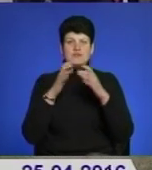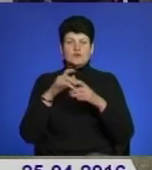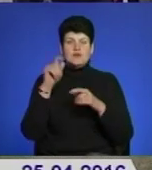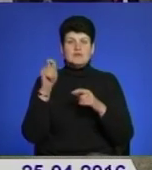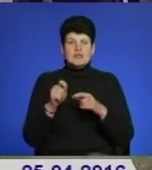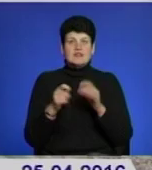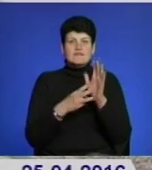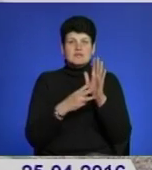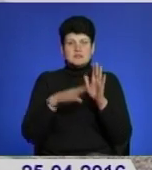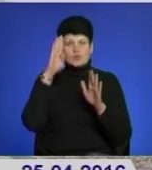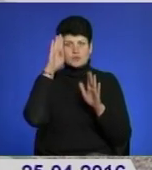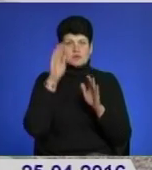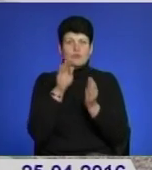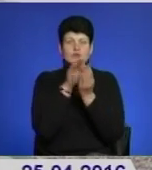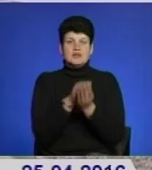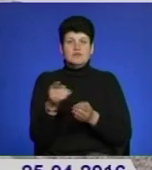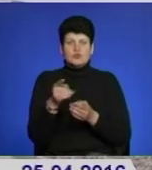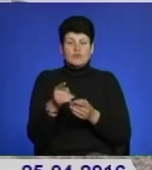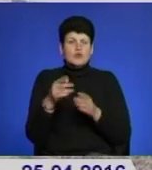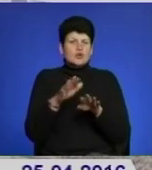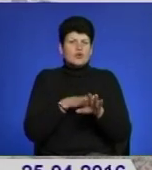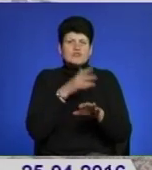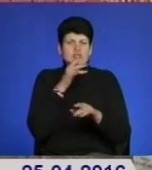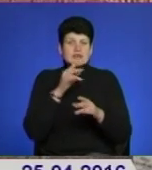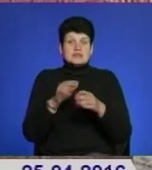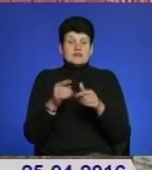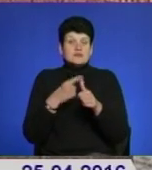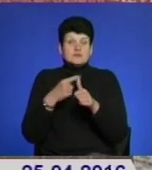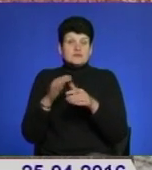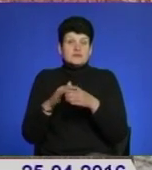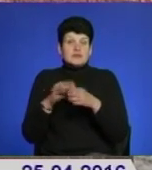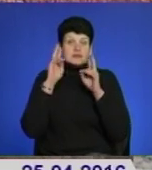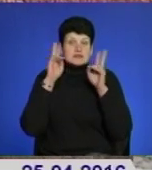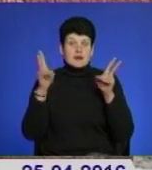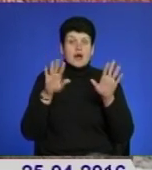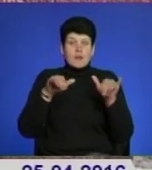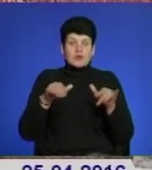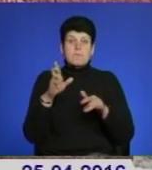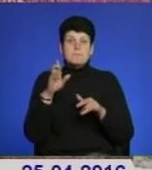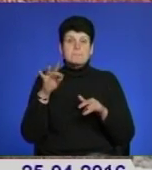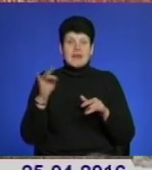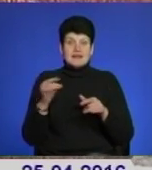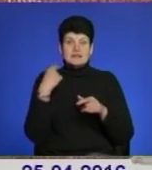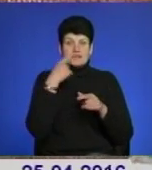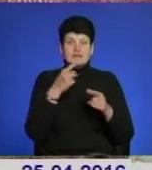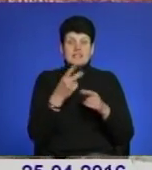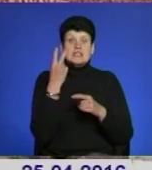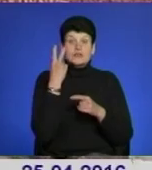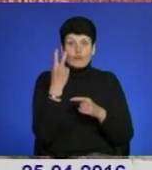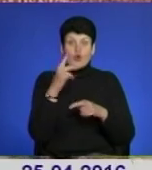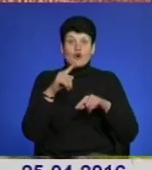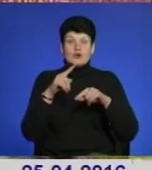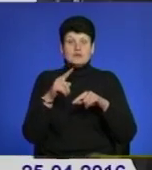похоронили у Тернополі. Тривалий час їх імена були невідомі. Та згодом Бельгія ідентифікувала тіла полеглих вояків, і двох з них рідні